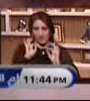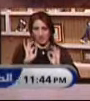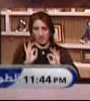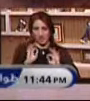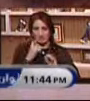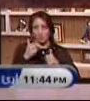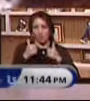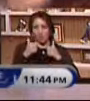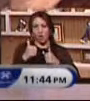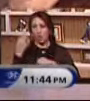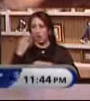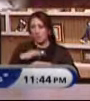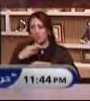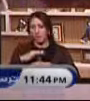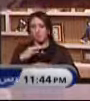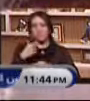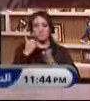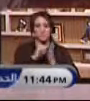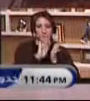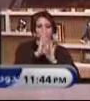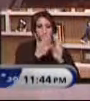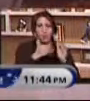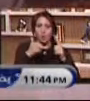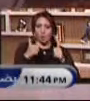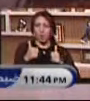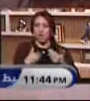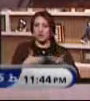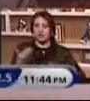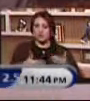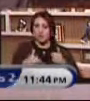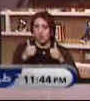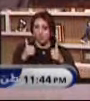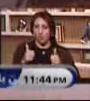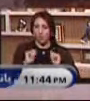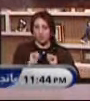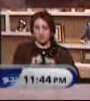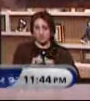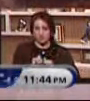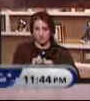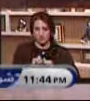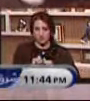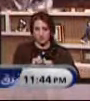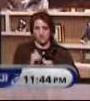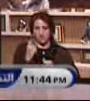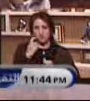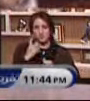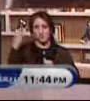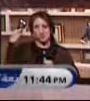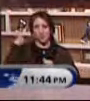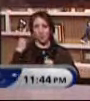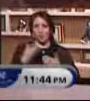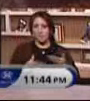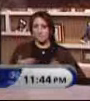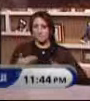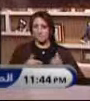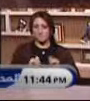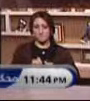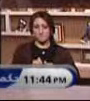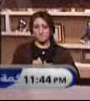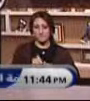اهله وفي غير اهله، فان صنعت المعروف في اهله فقد اصبت اهله، يبقى انت عملت المعروف فيما يستحق، وان